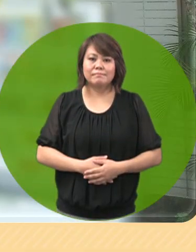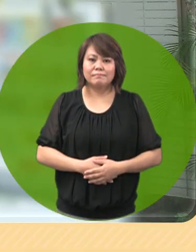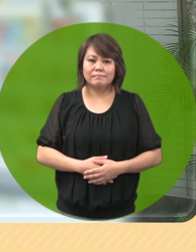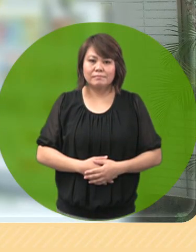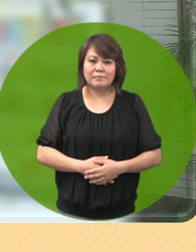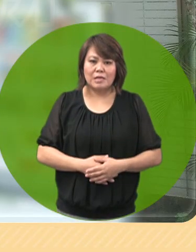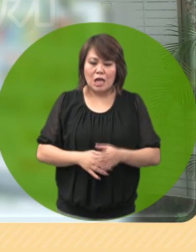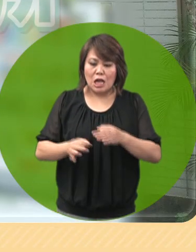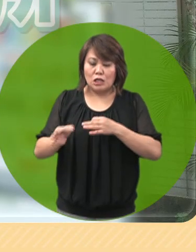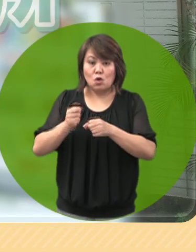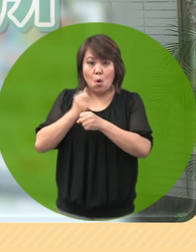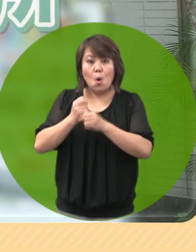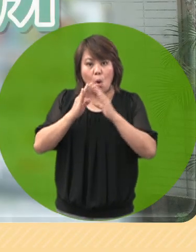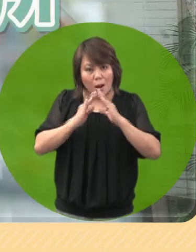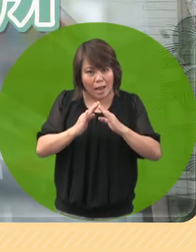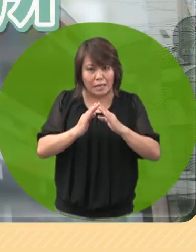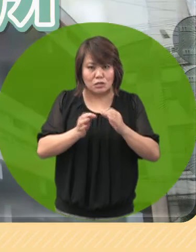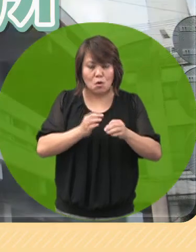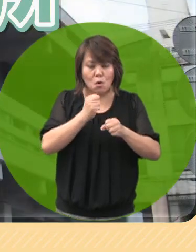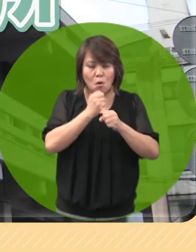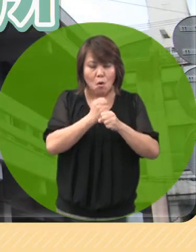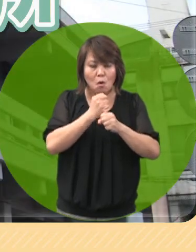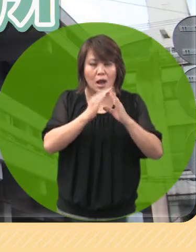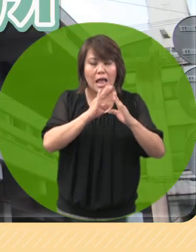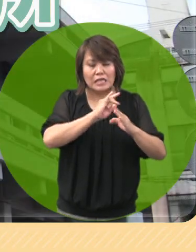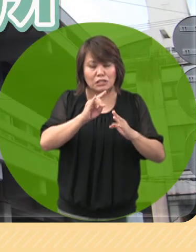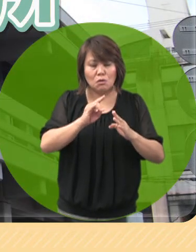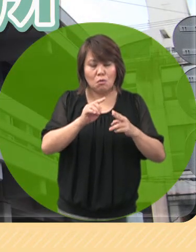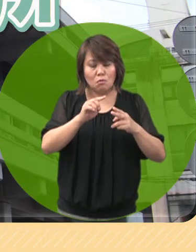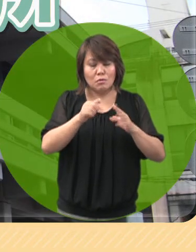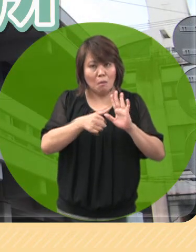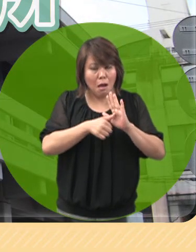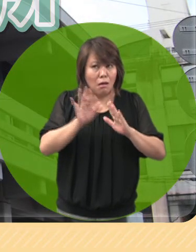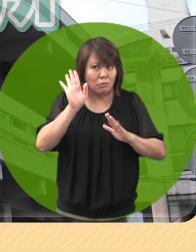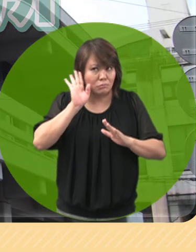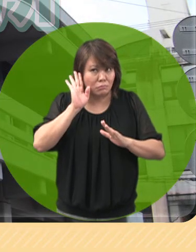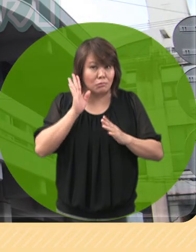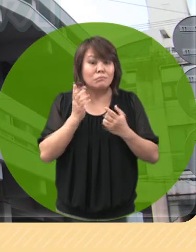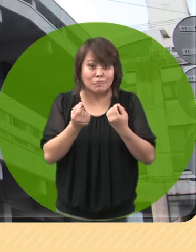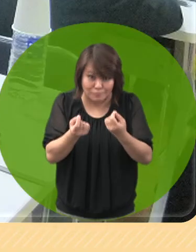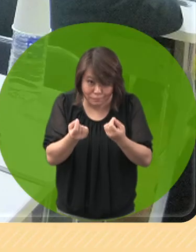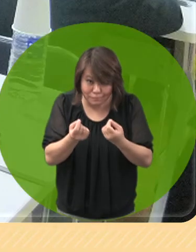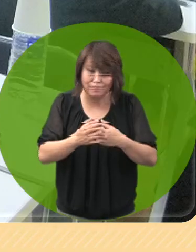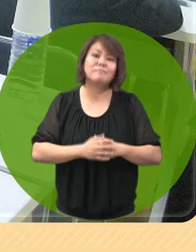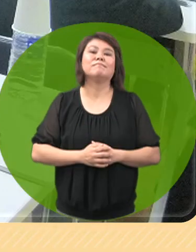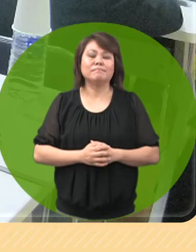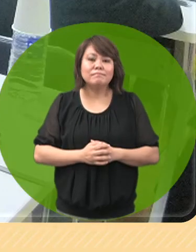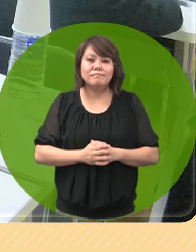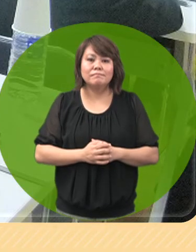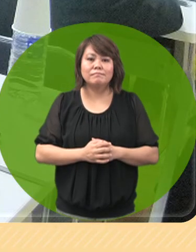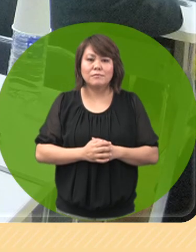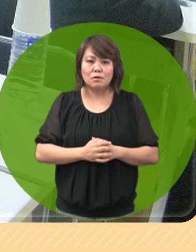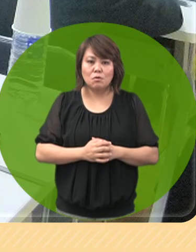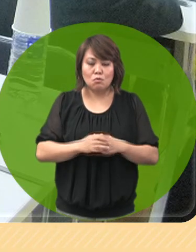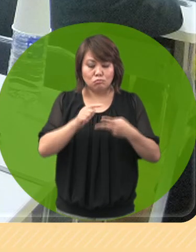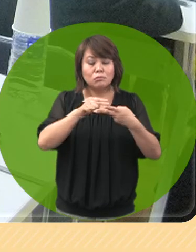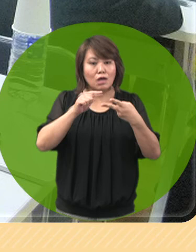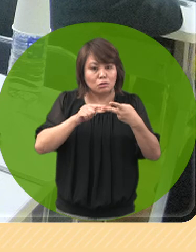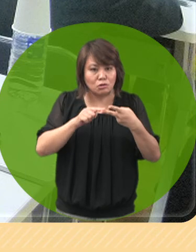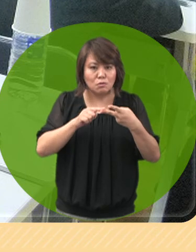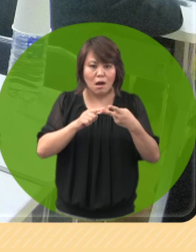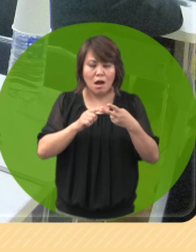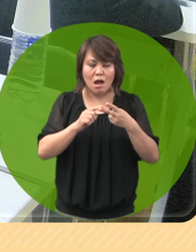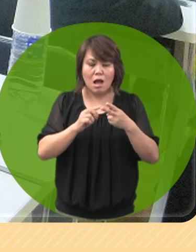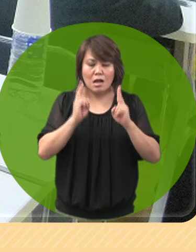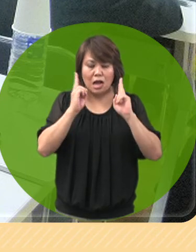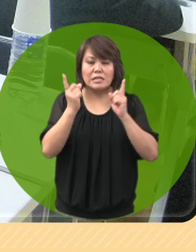商工会や商工会議所という名前を皆さんも聞いたことがありますよね。この2つの組織は企業に